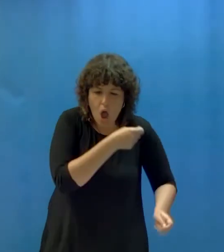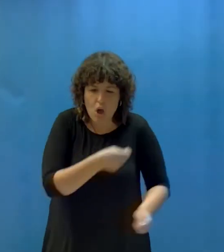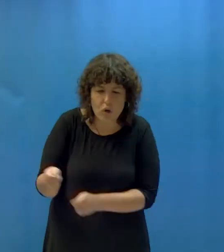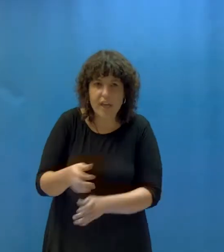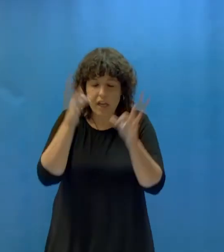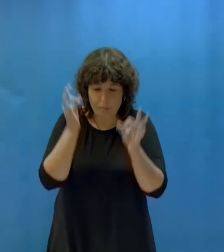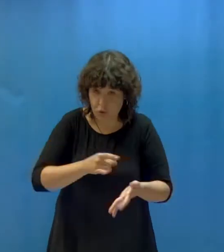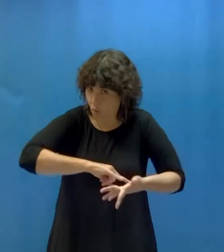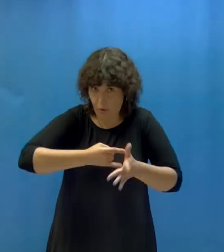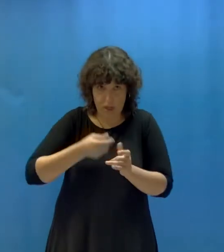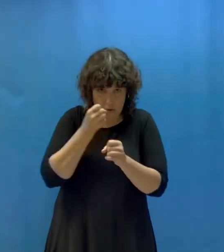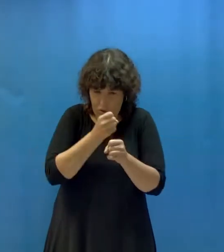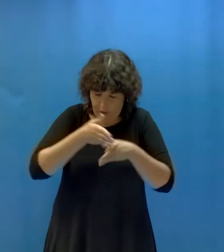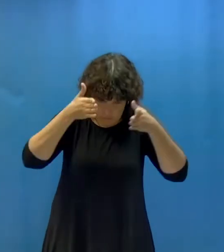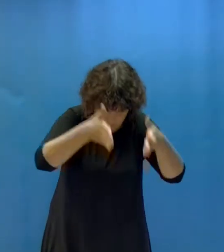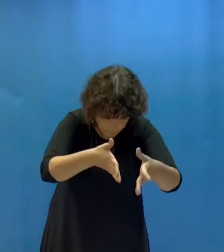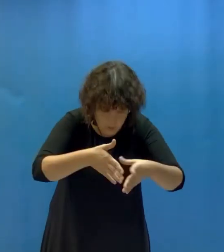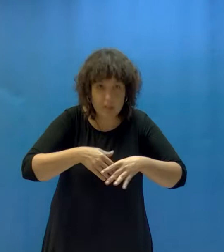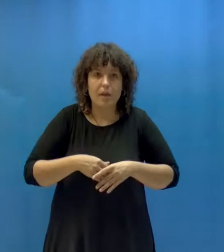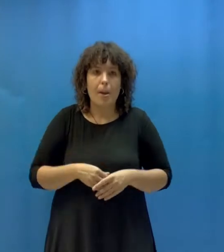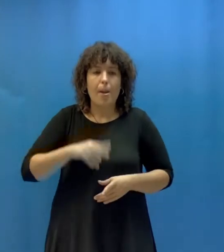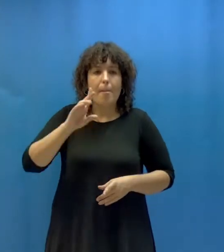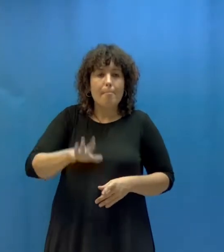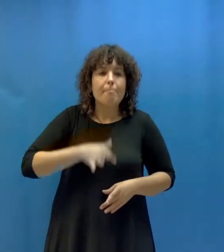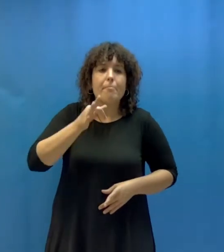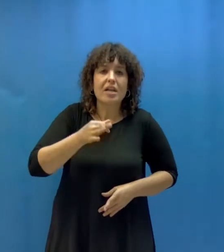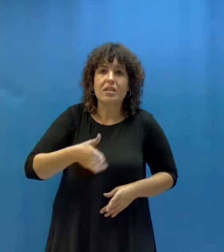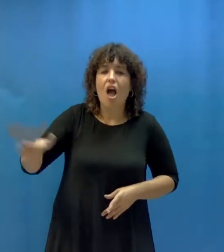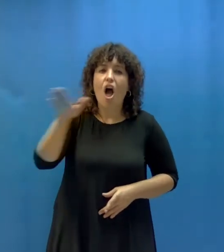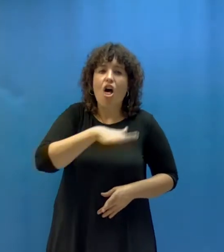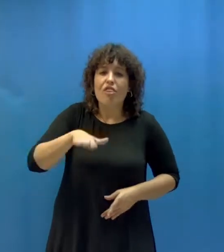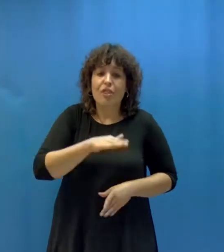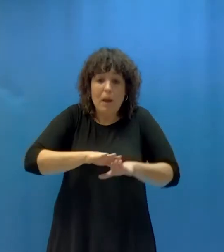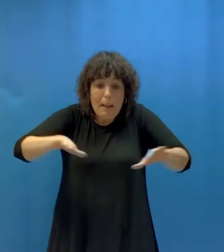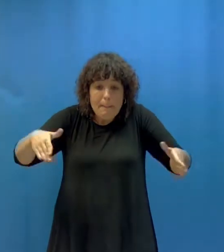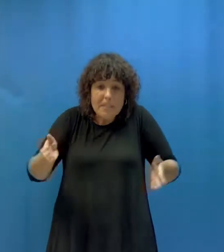I en breu, a més, crearem una gran zona de ping-pong de més de 600